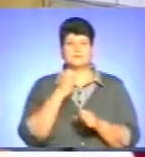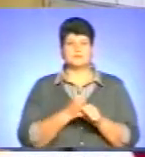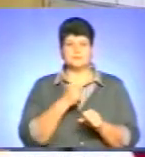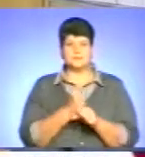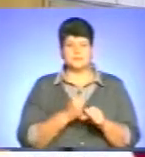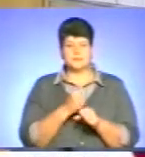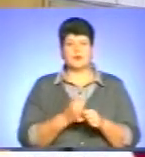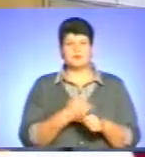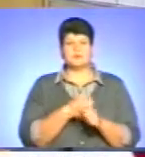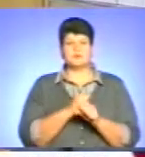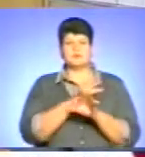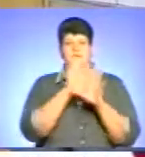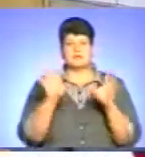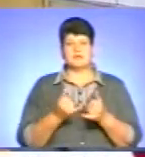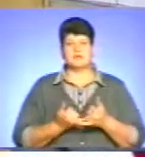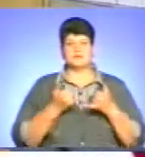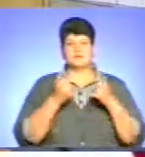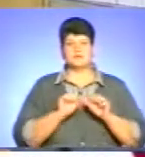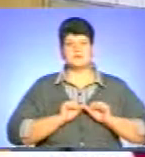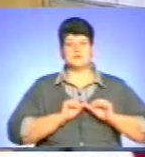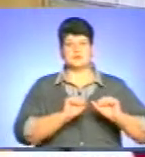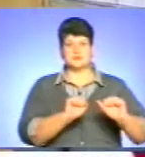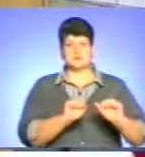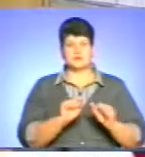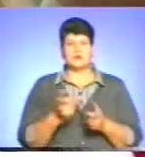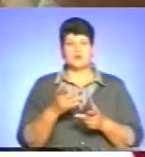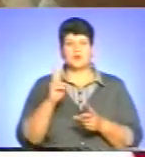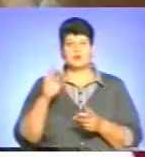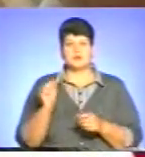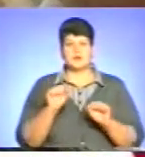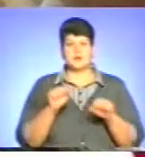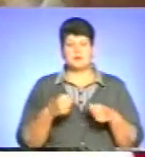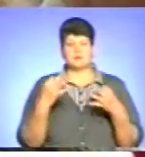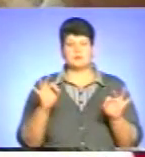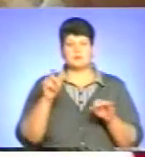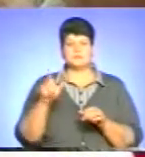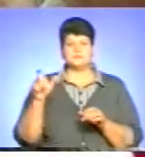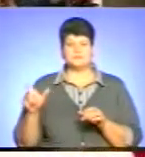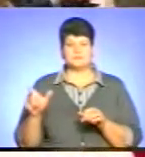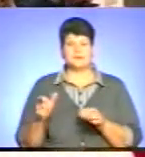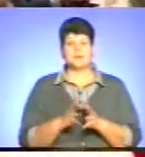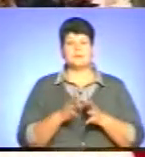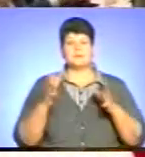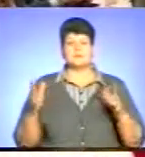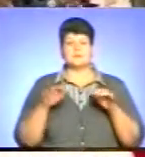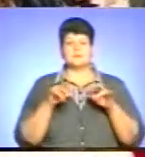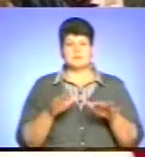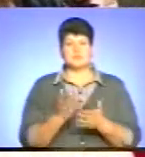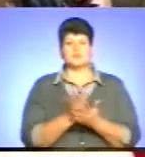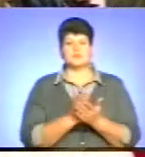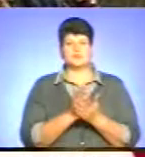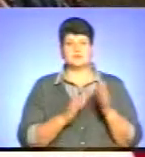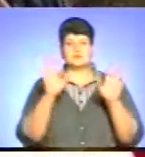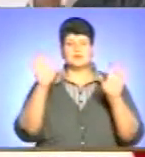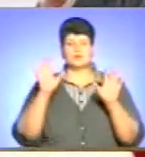стараються зробити все для того, щоб захистити конституційні права та свободи громадян. Найголовніша місія правника – знати закон та служити йому почесно